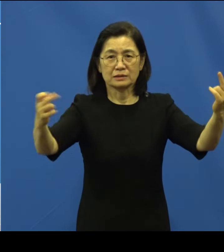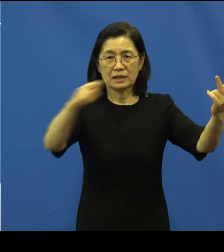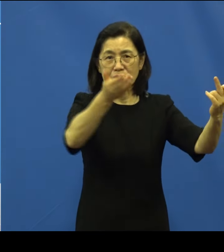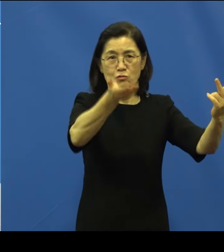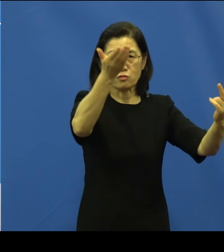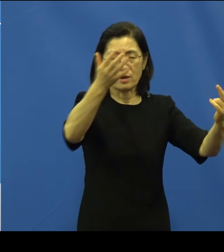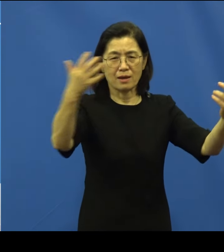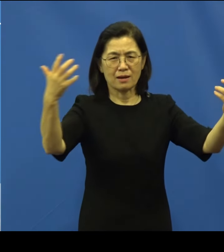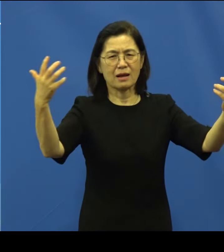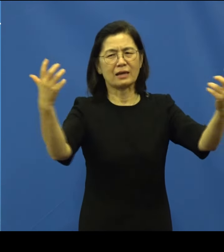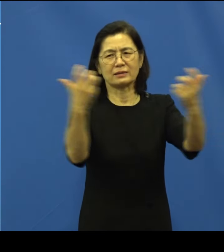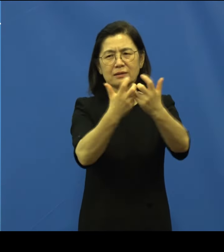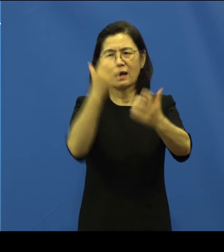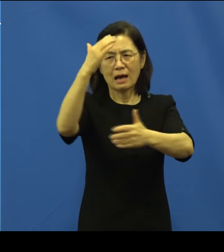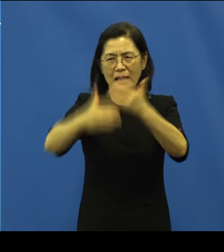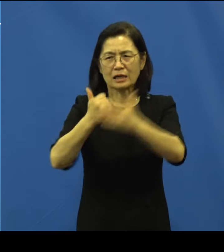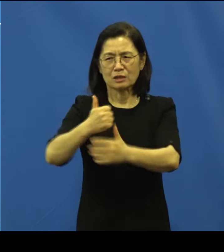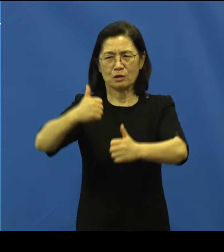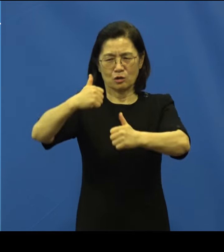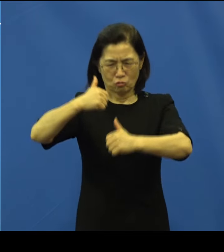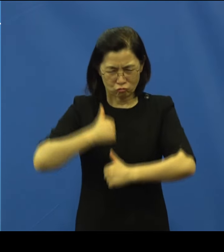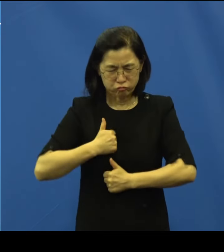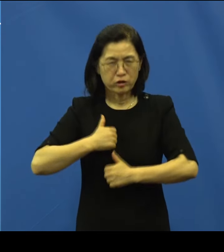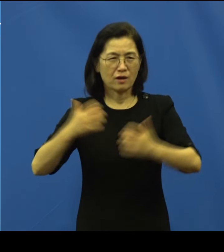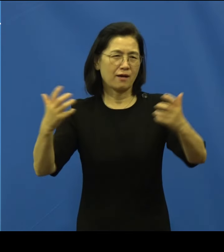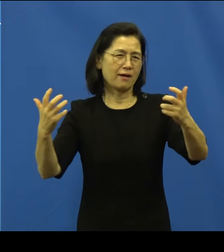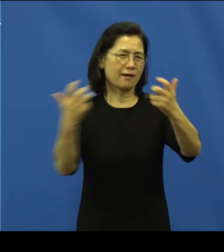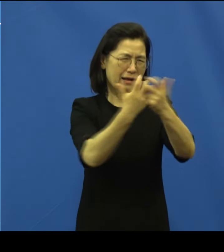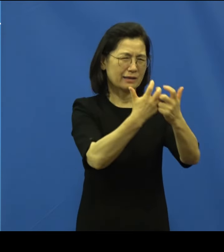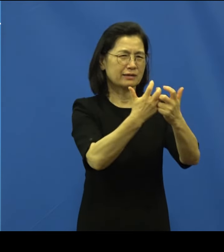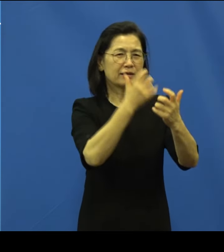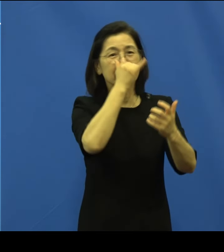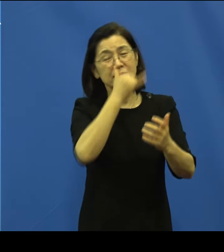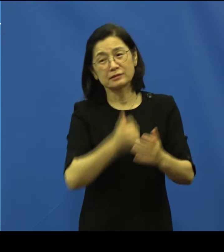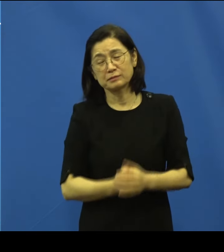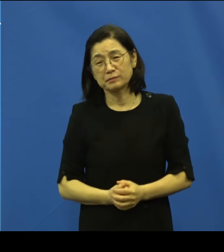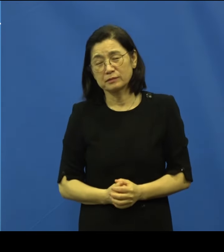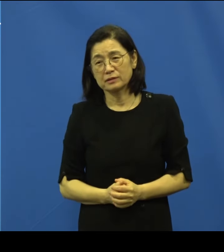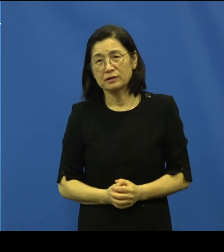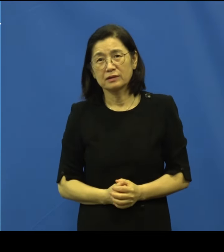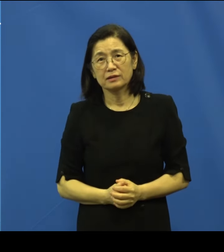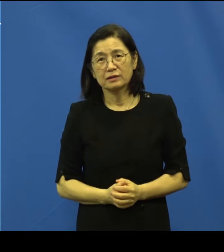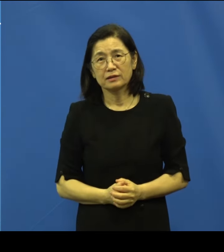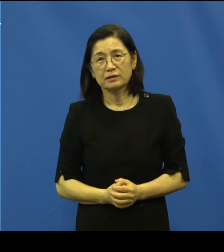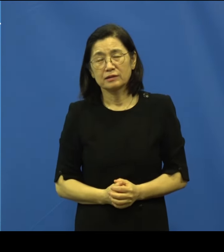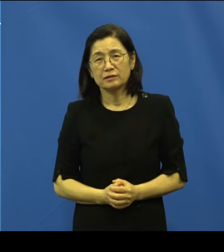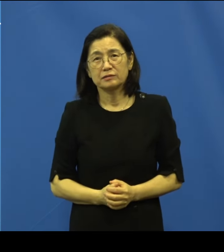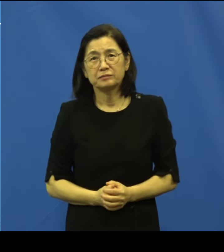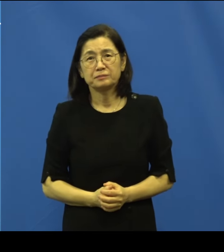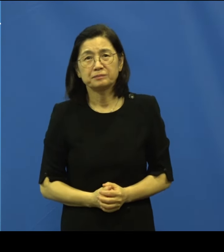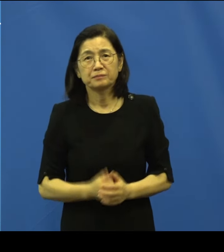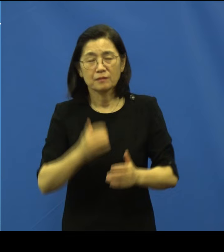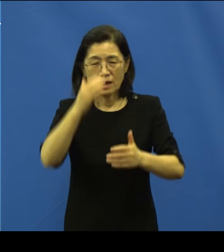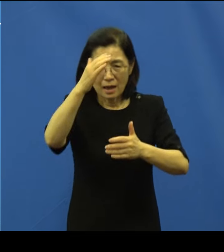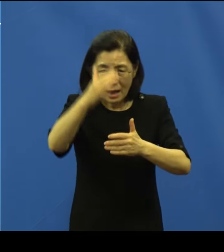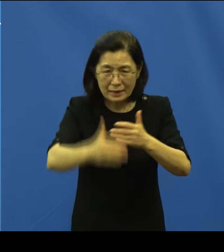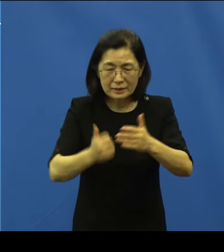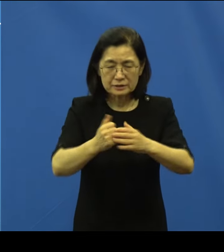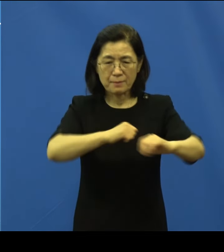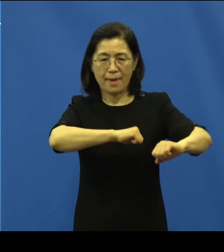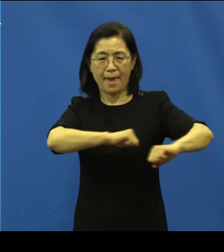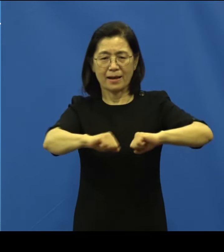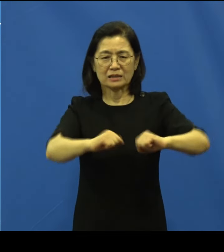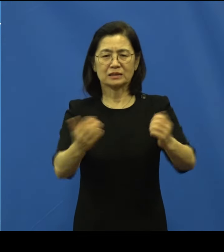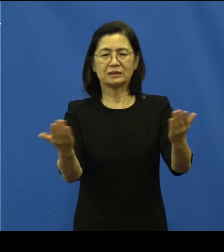하나님이 하신 일을 보는 거죠. 아람 군대가 벌려놓은 게 아니고 하나님이 이루어 놓으신 것, 하나님이 하시는 일을 본